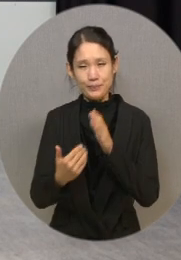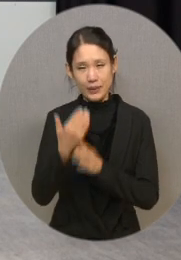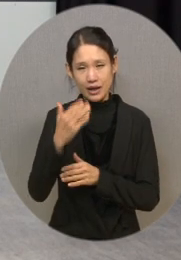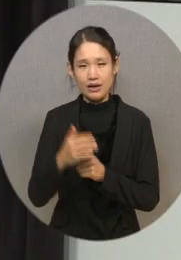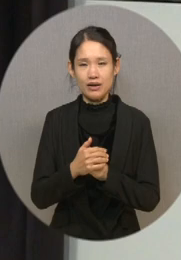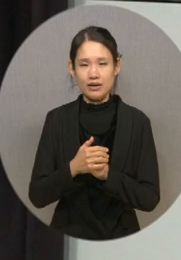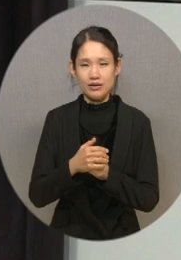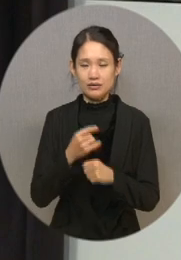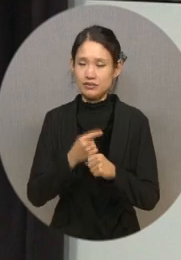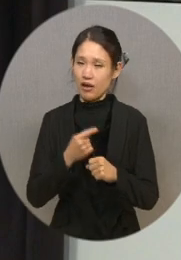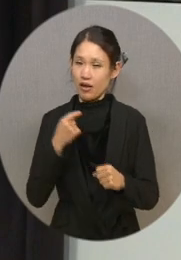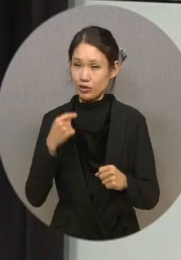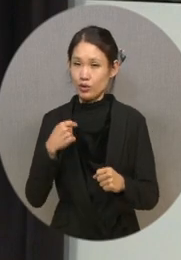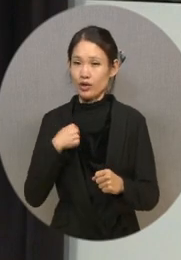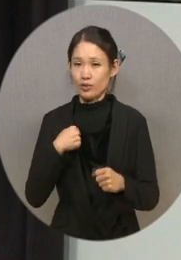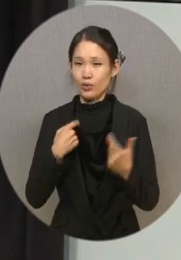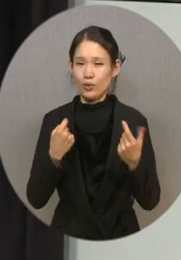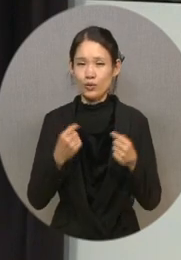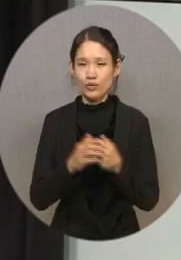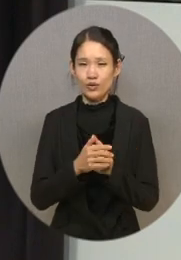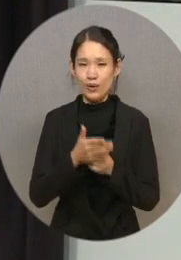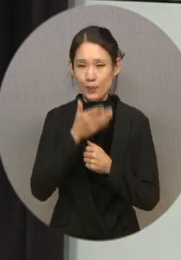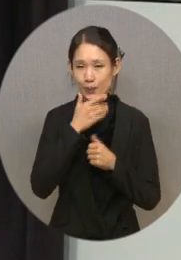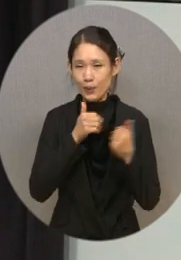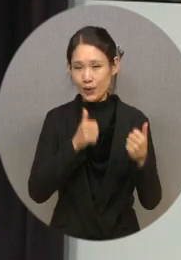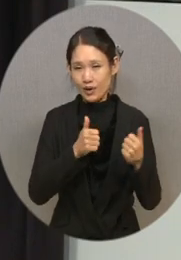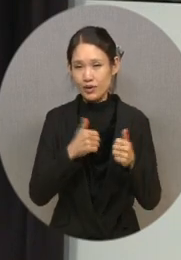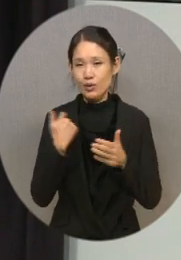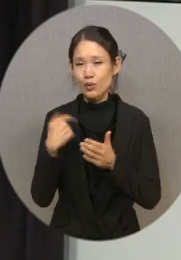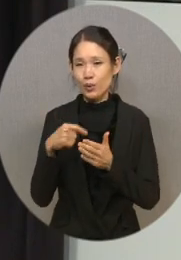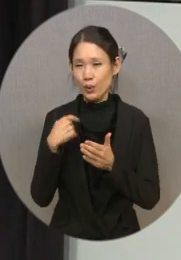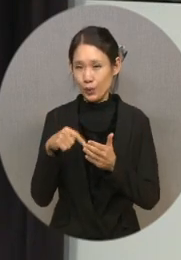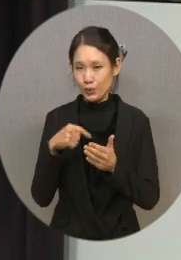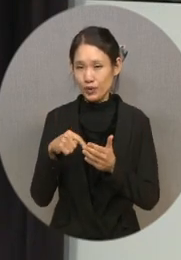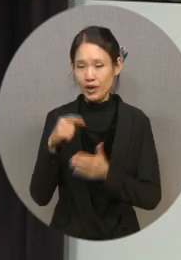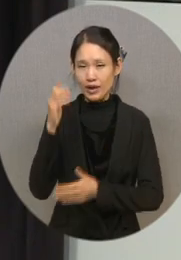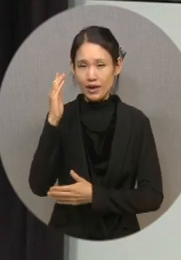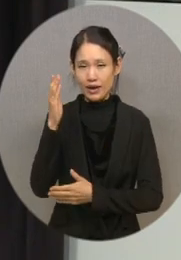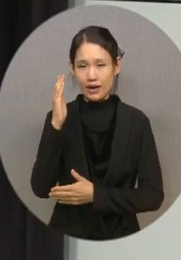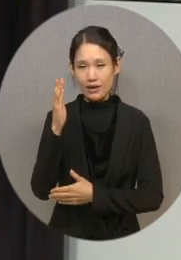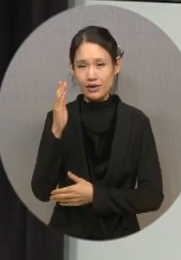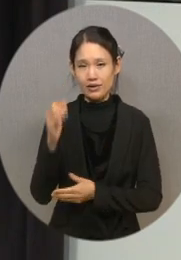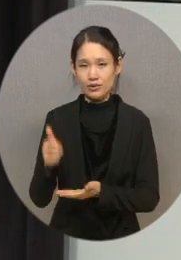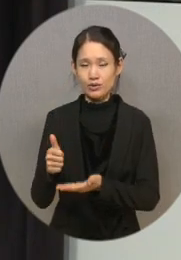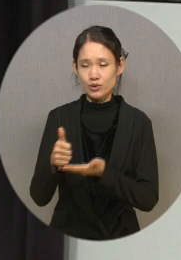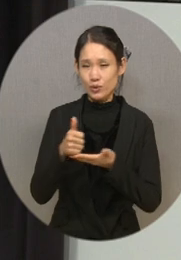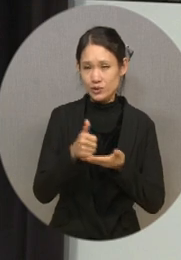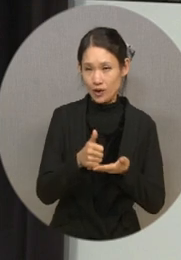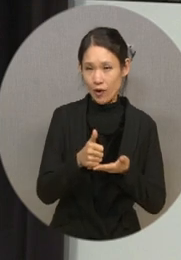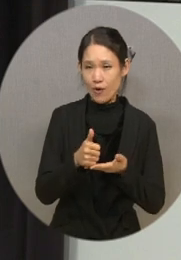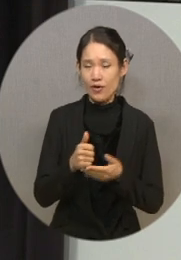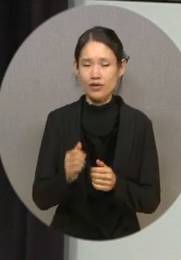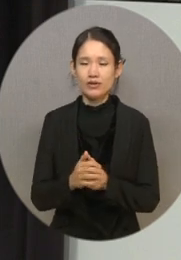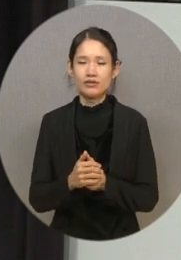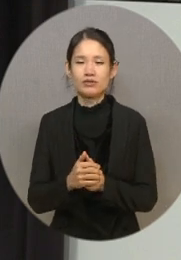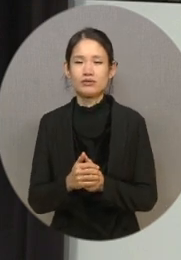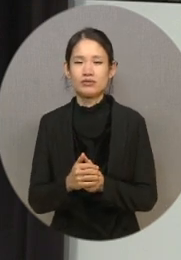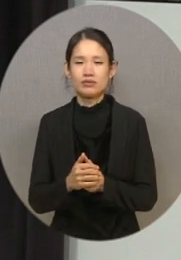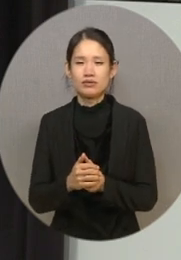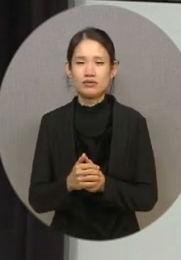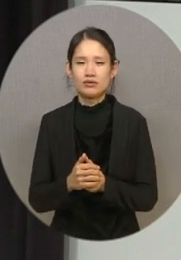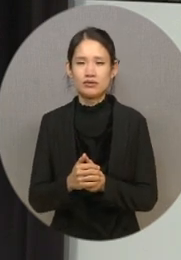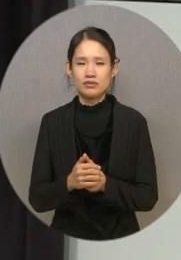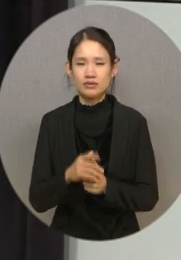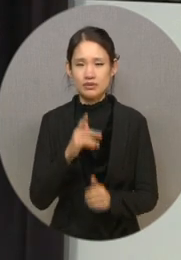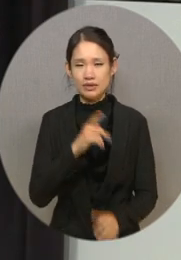예. 작년에 저도 그 복지사들의 교육의 강의 초청을 받아가지고 예. 제가